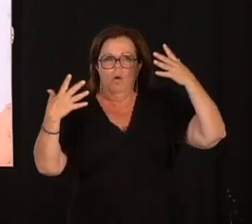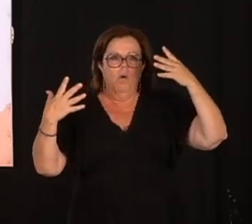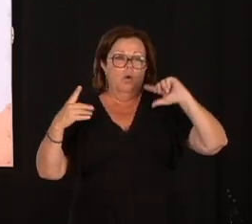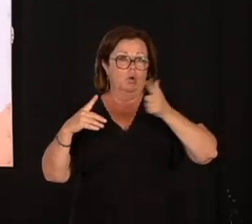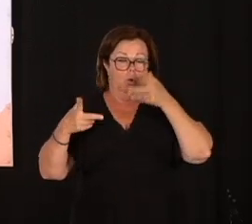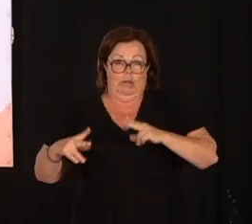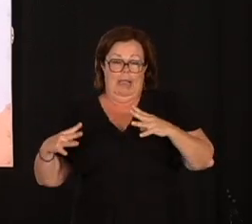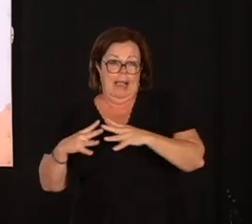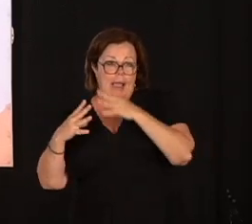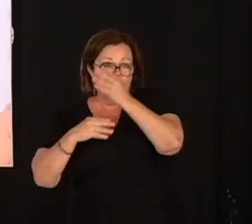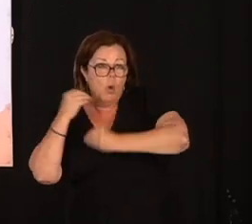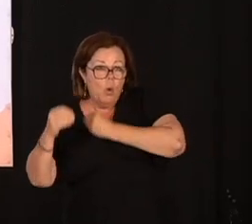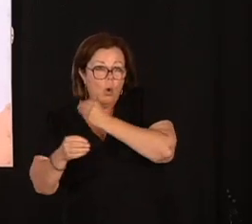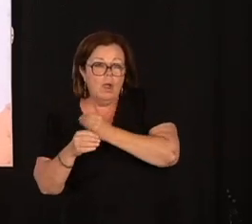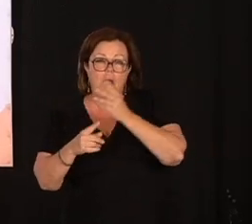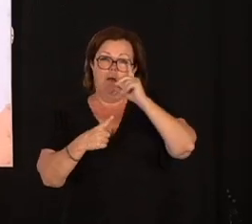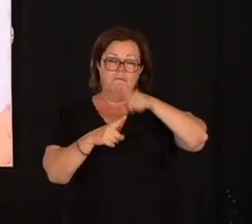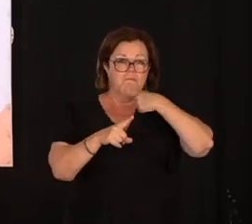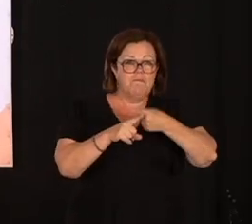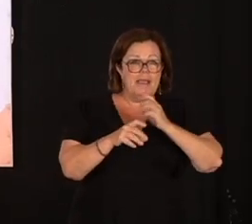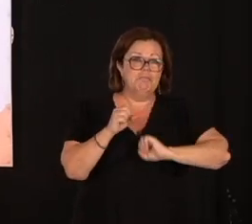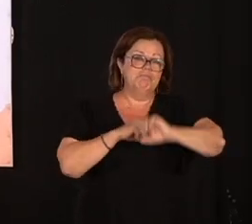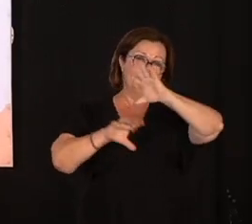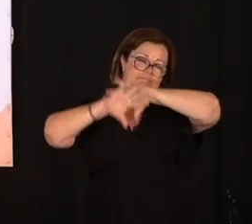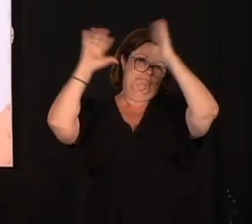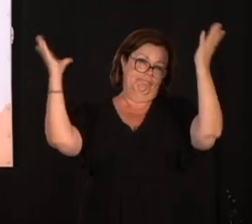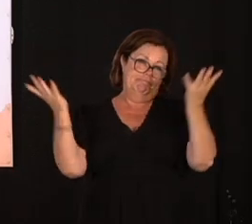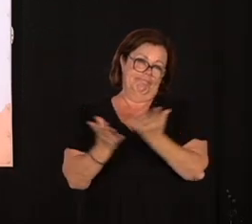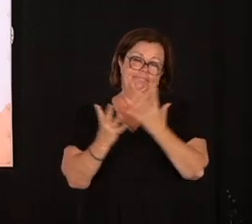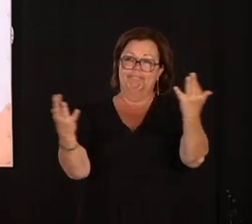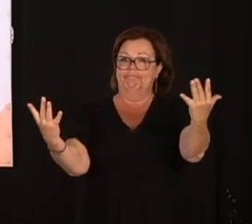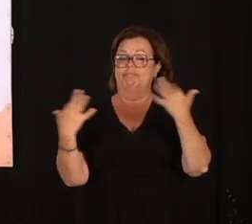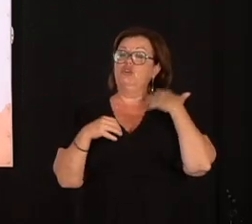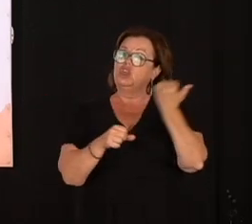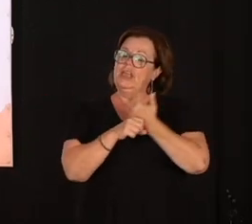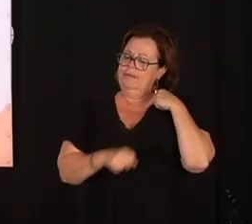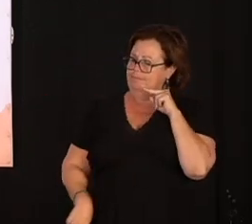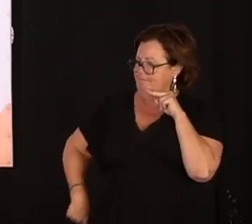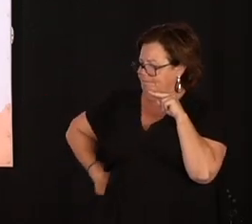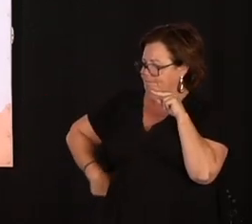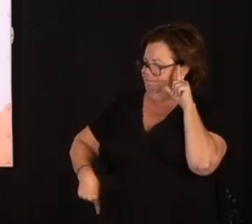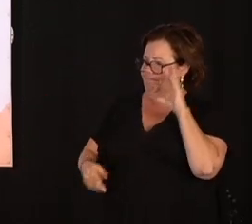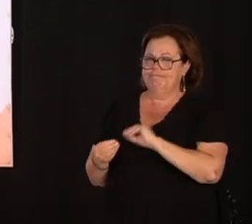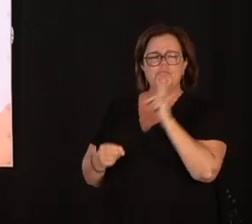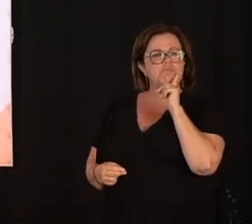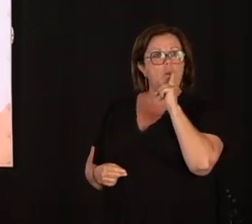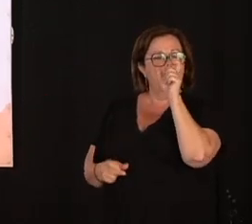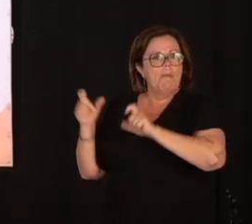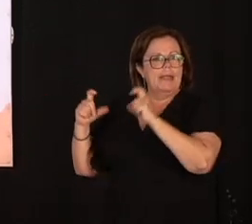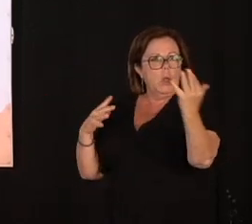Guerre mondiale, autour de films et autres. Je me demande pourquoi, en fait, les gens viennent. Et ça me rappelle ce que me